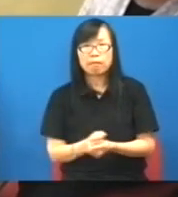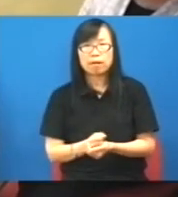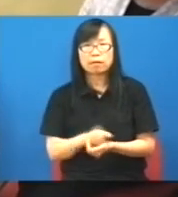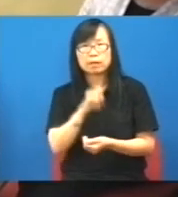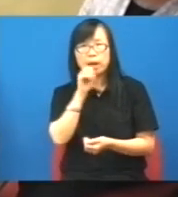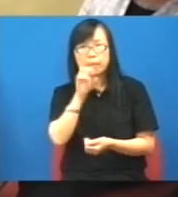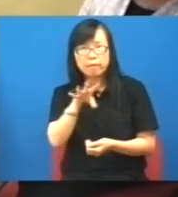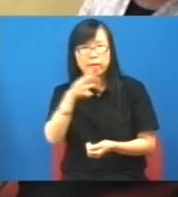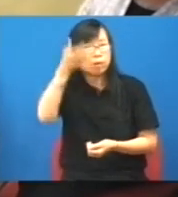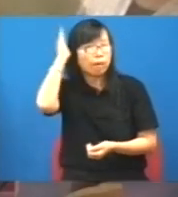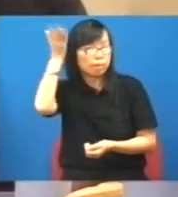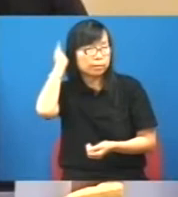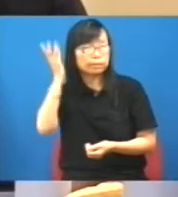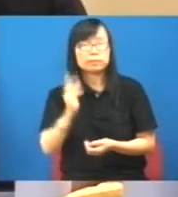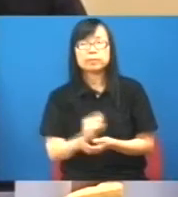先生